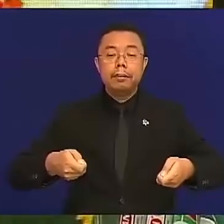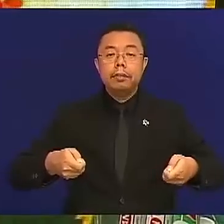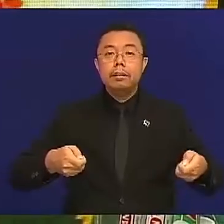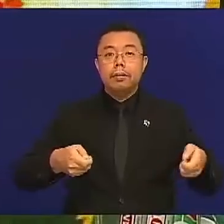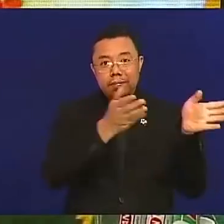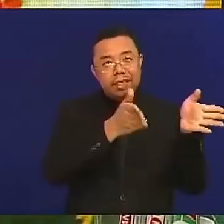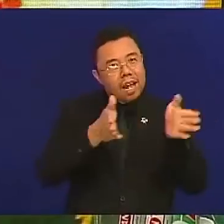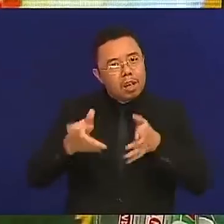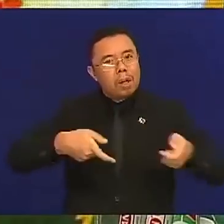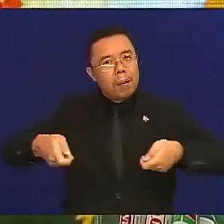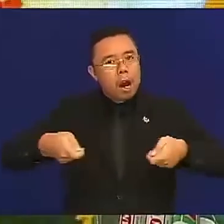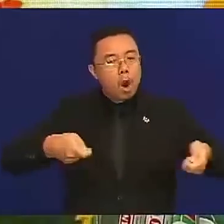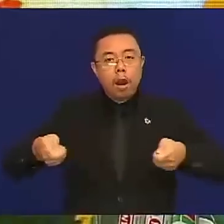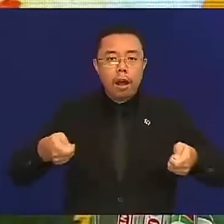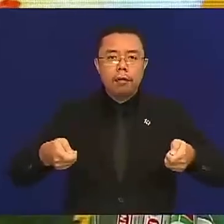mengelola